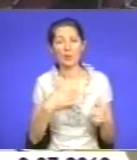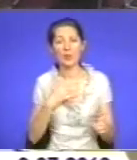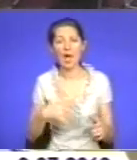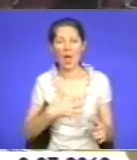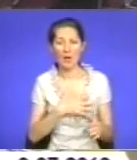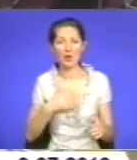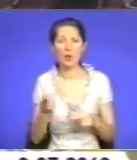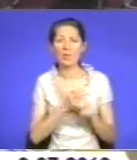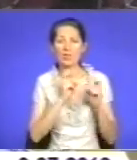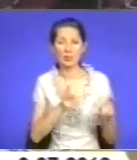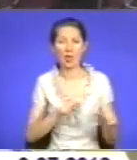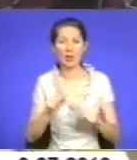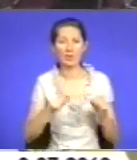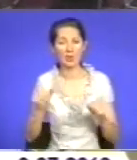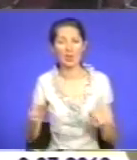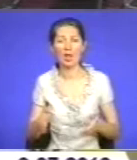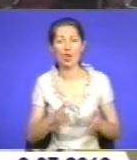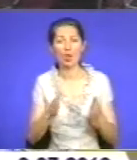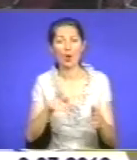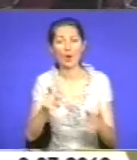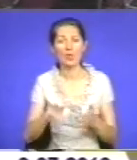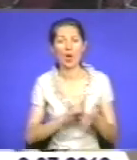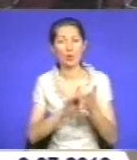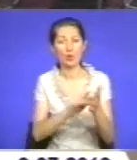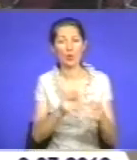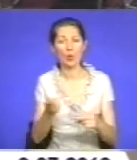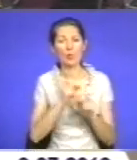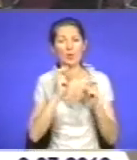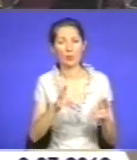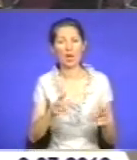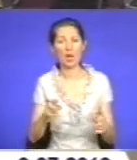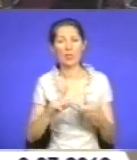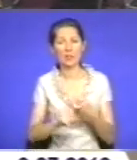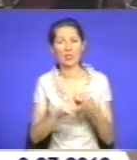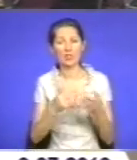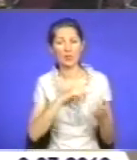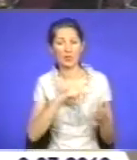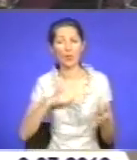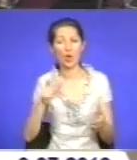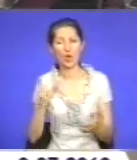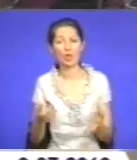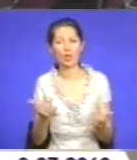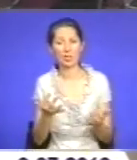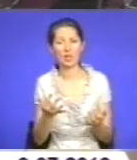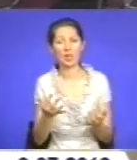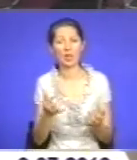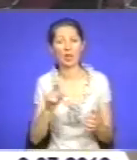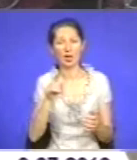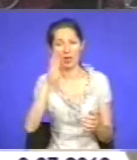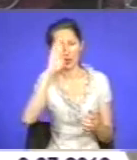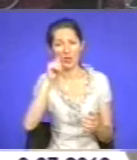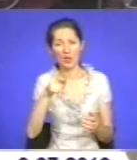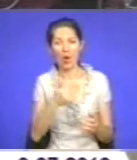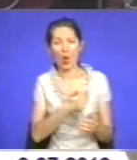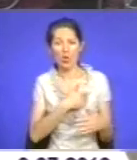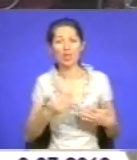дорогах, в їхніх подорожах. Ну, безпека залежить, напевно, від самої людини, так, наскільки він хоче